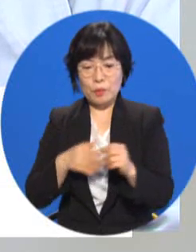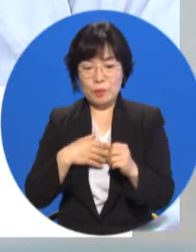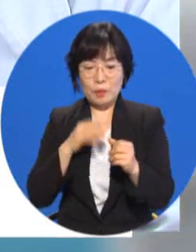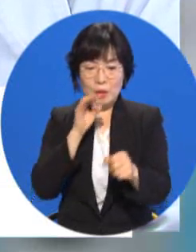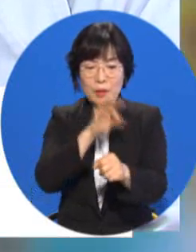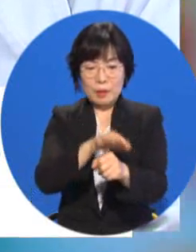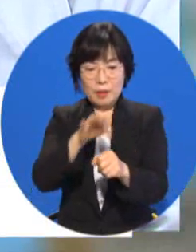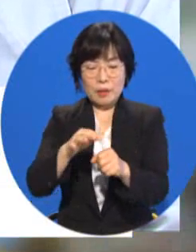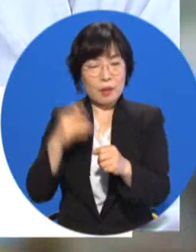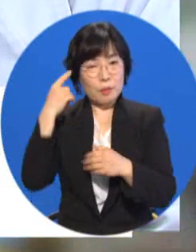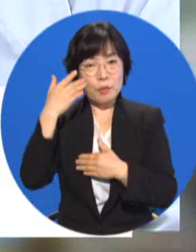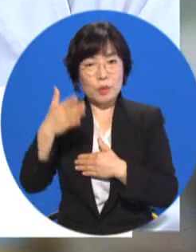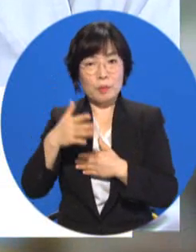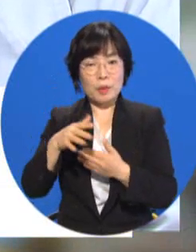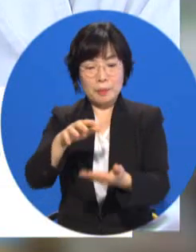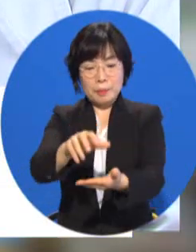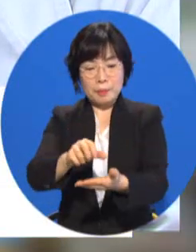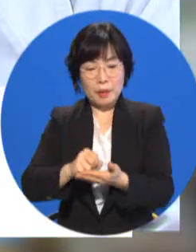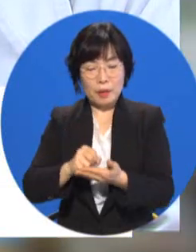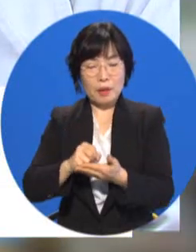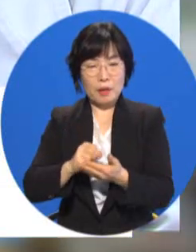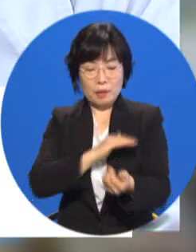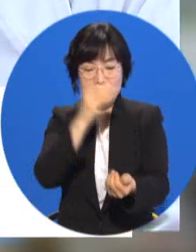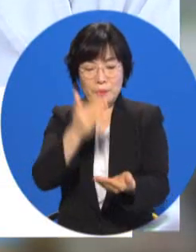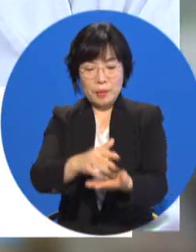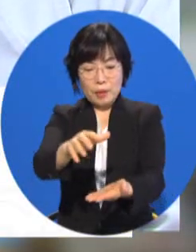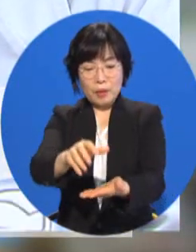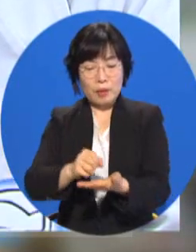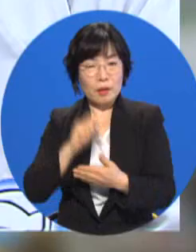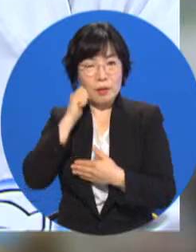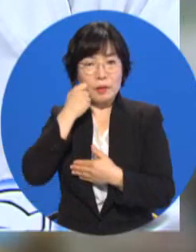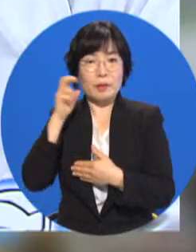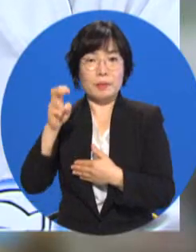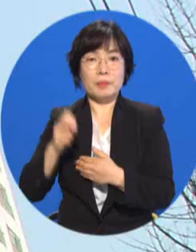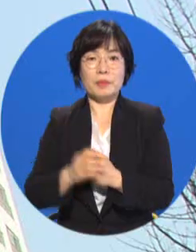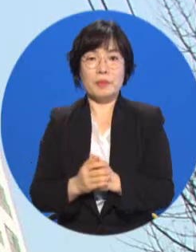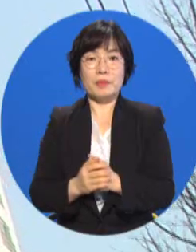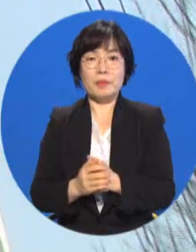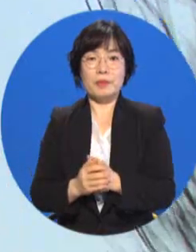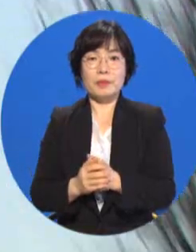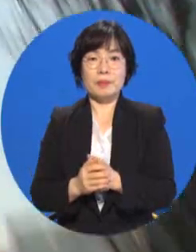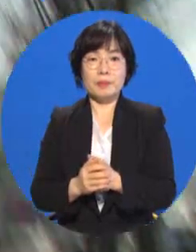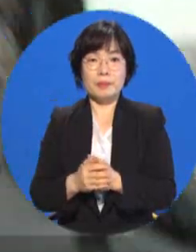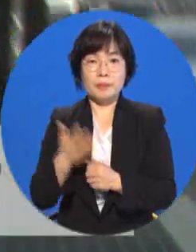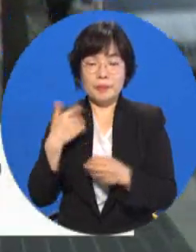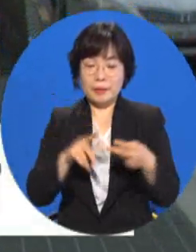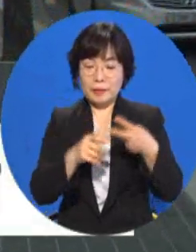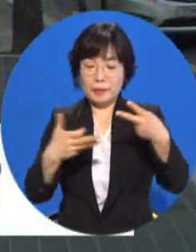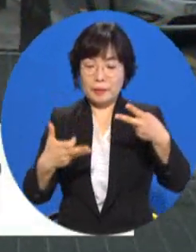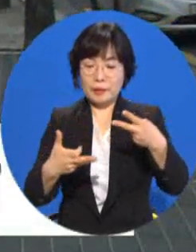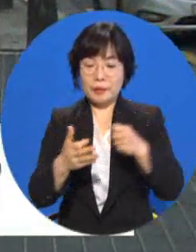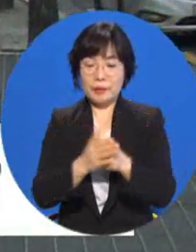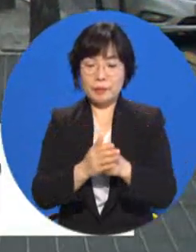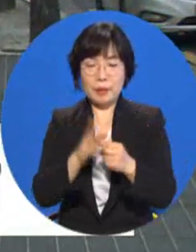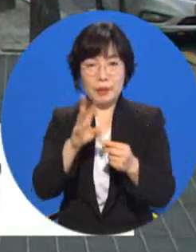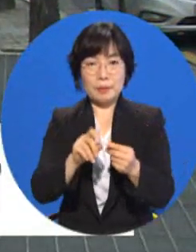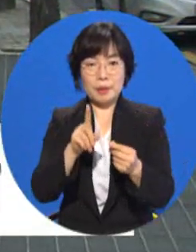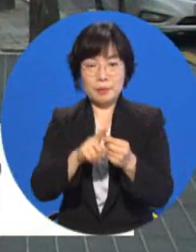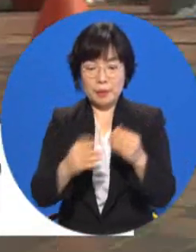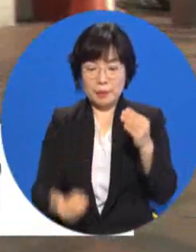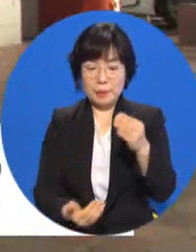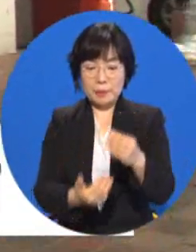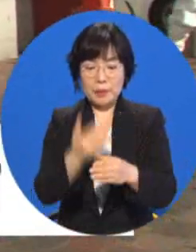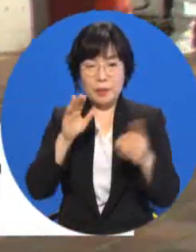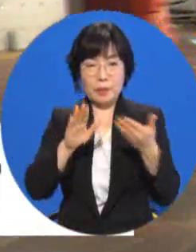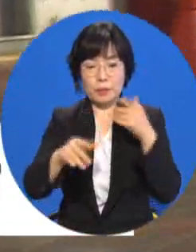도매상 약사에 문의해봐도 마스크가 대량으로 들어올 길이 없습니다. 지난 18일 31번 확진자가 발생한